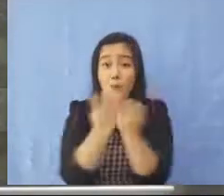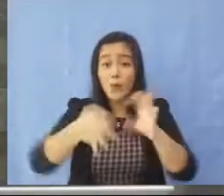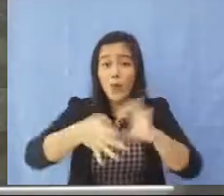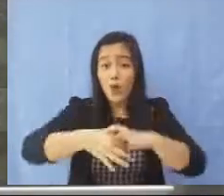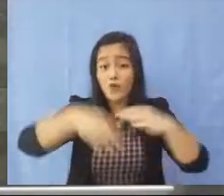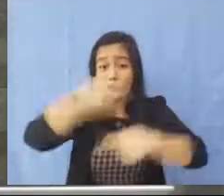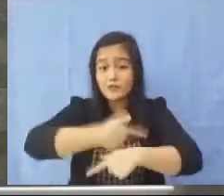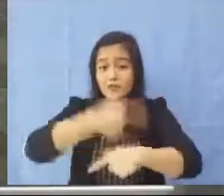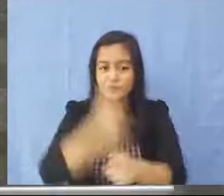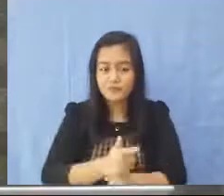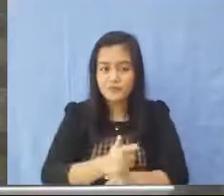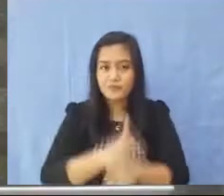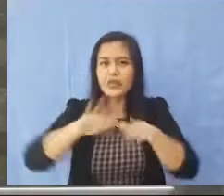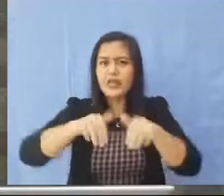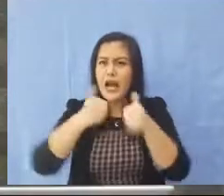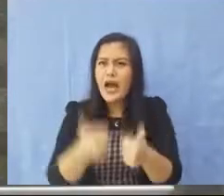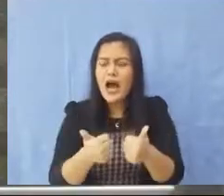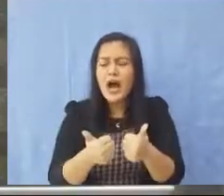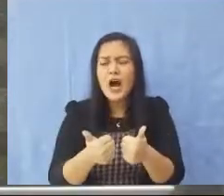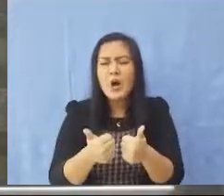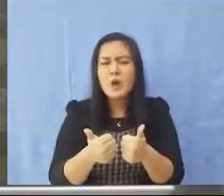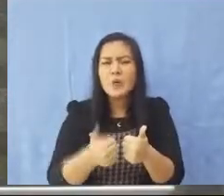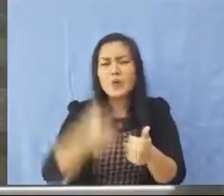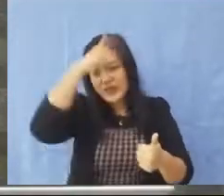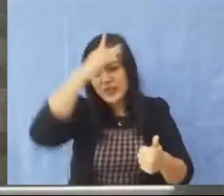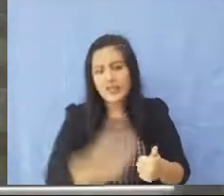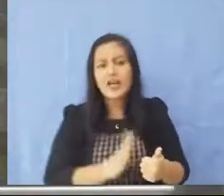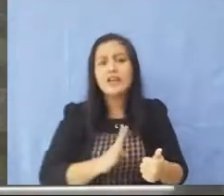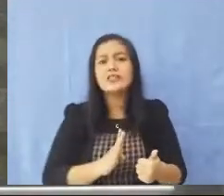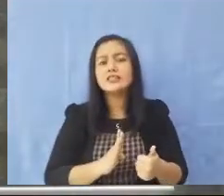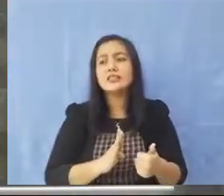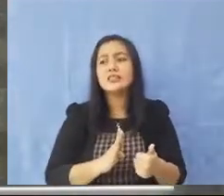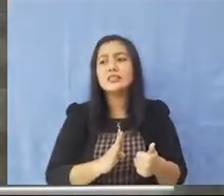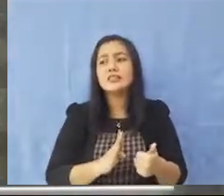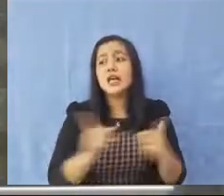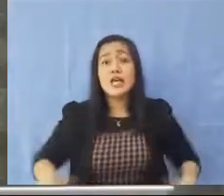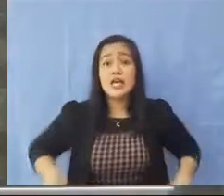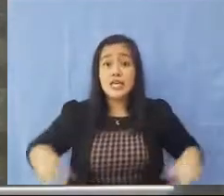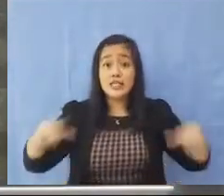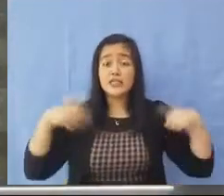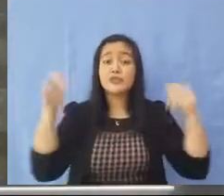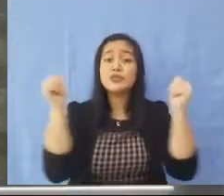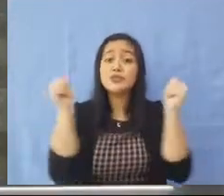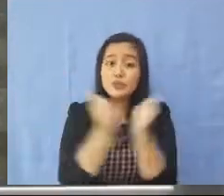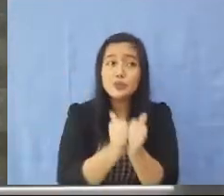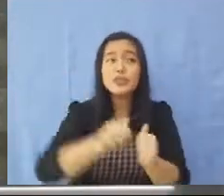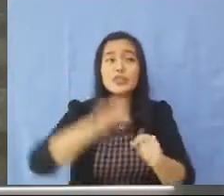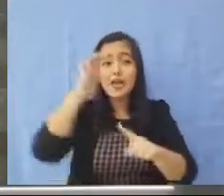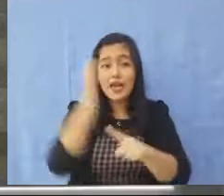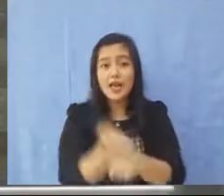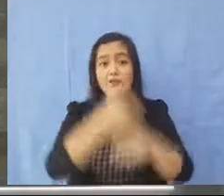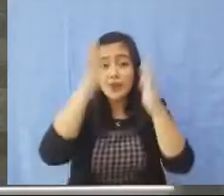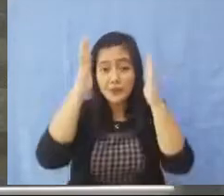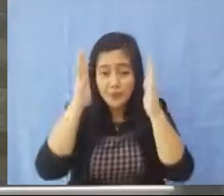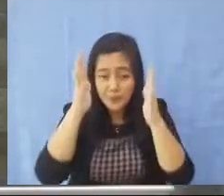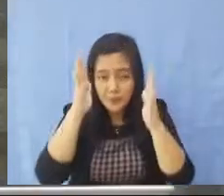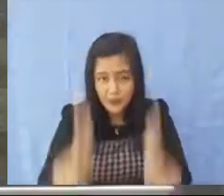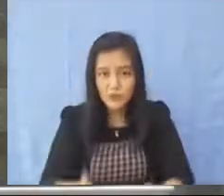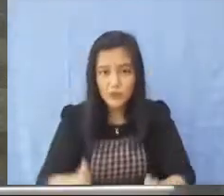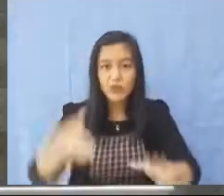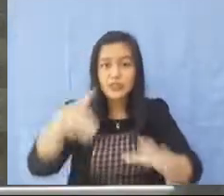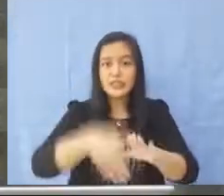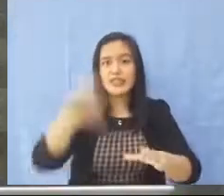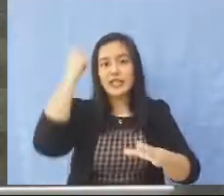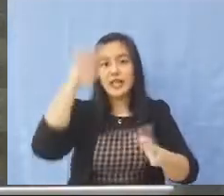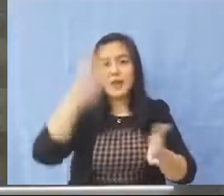every individual part. Dito rin po natin makikita kung paano nagpakilala ng husto ang Diyos sa